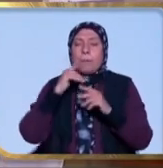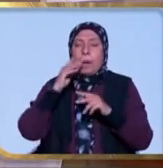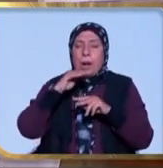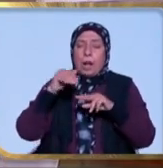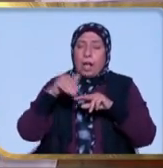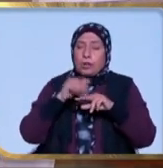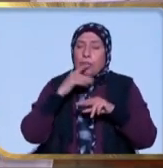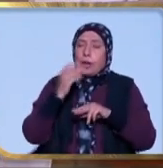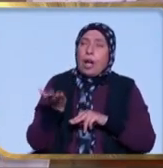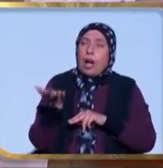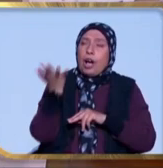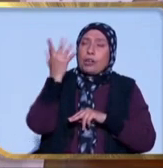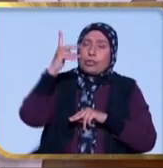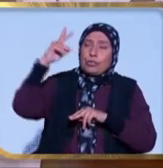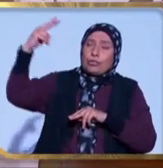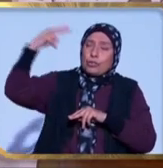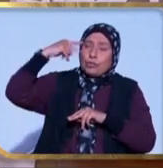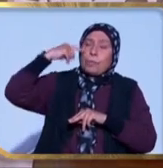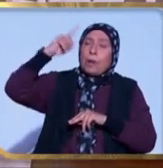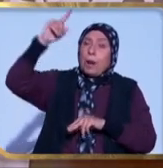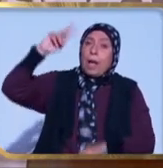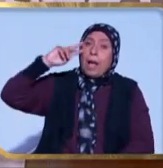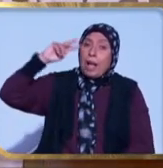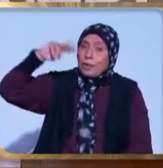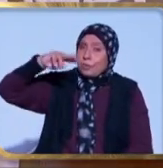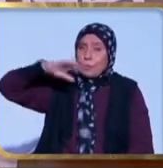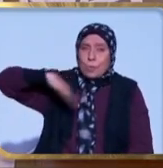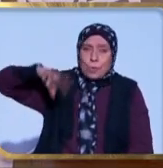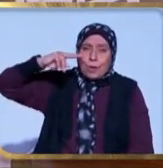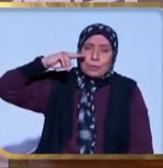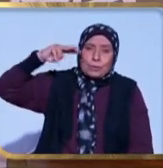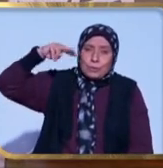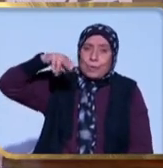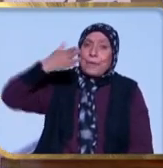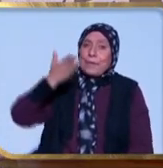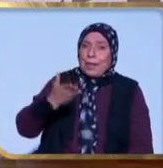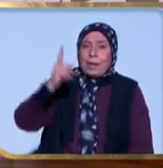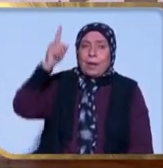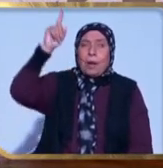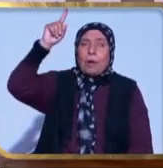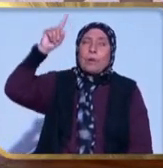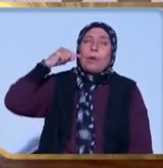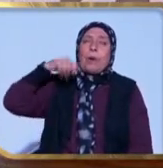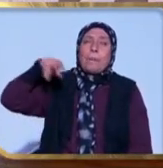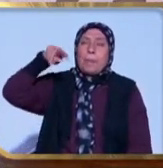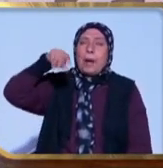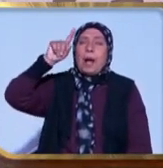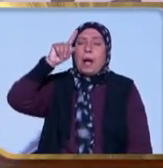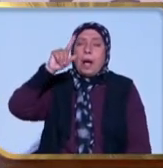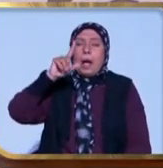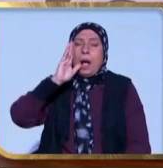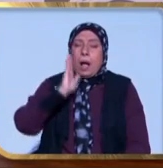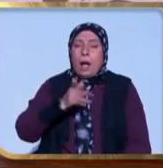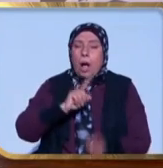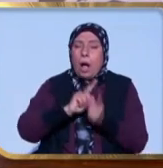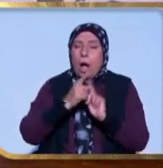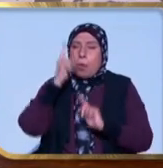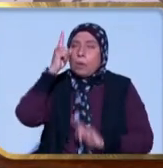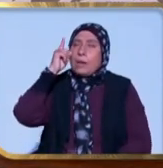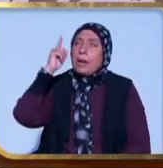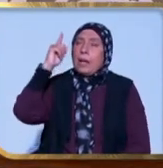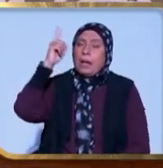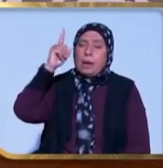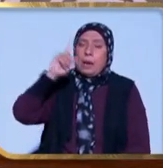العرش مسبول علينا، وعين الله ناظرة إلينا، بحول الله لا يقدر علينا،